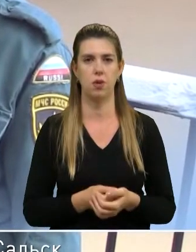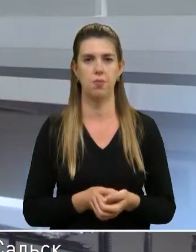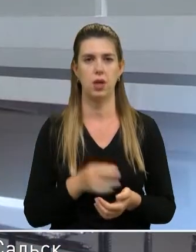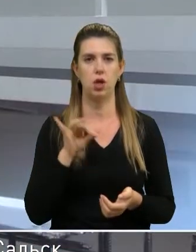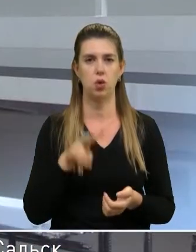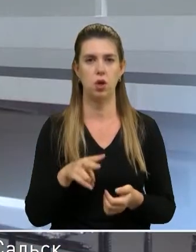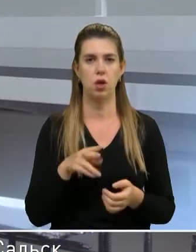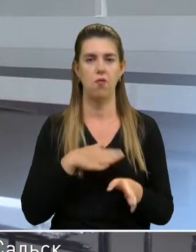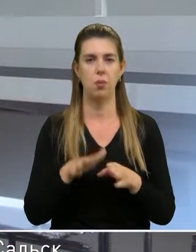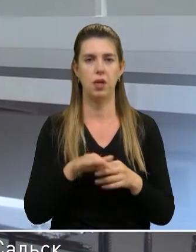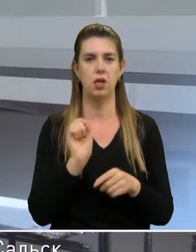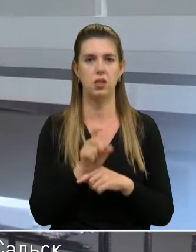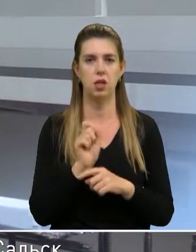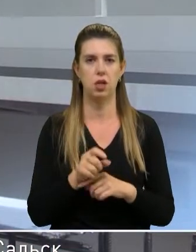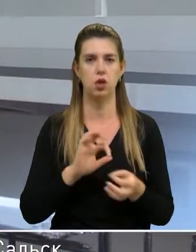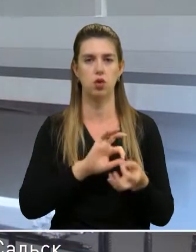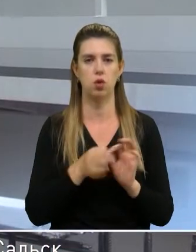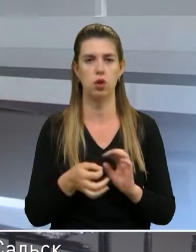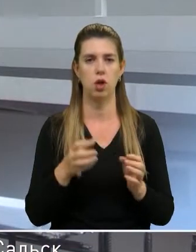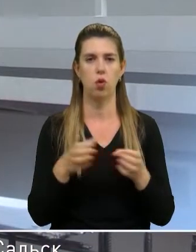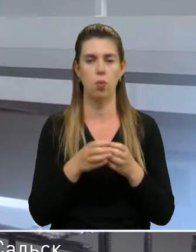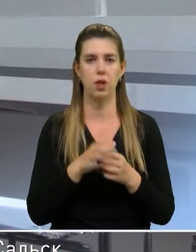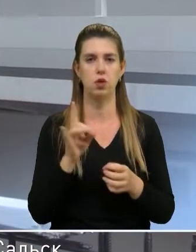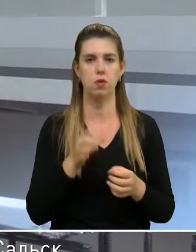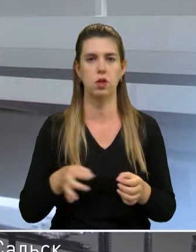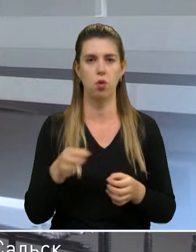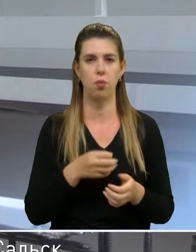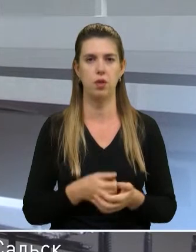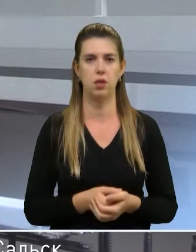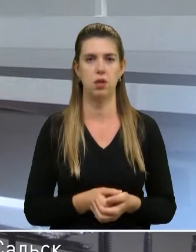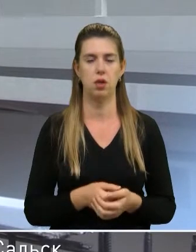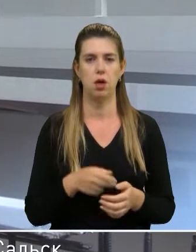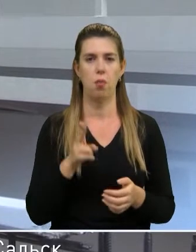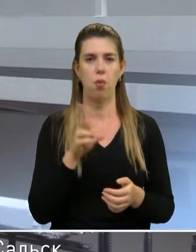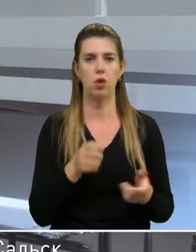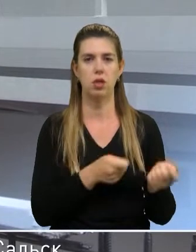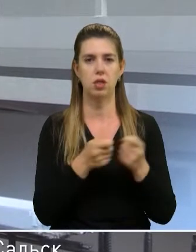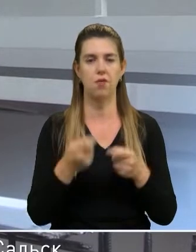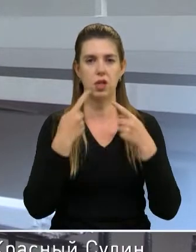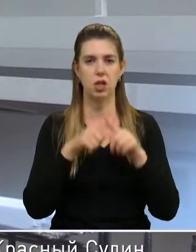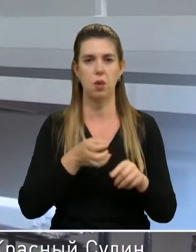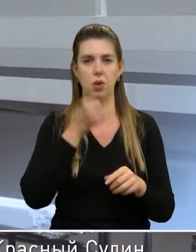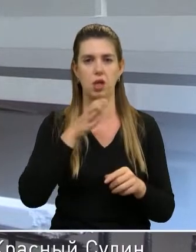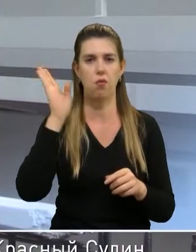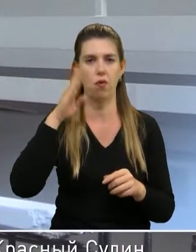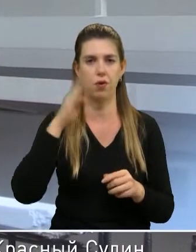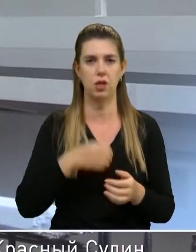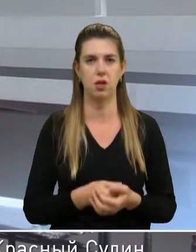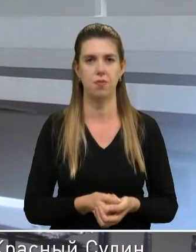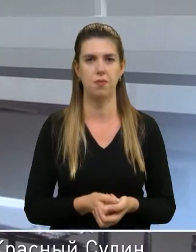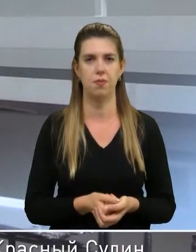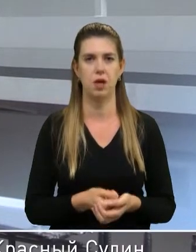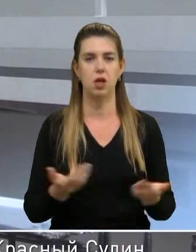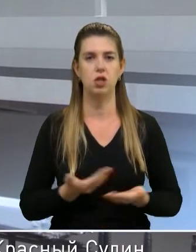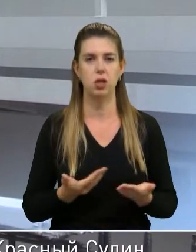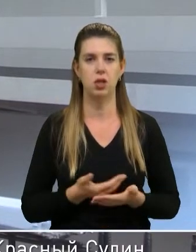июля выполняли задачи с водной группировкой от Ростовской области по доставке технической питьевой воды